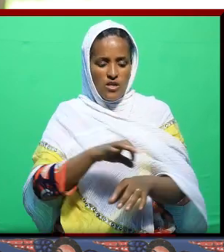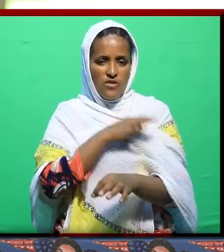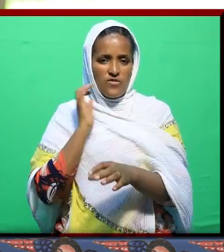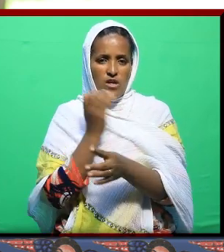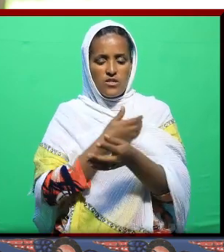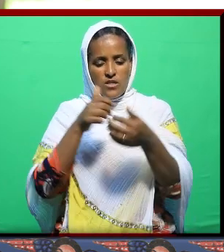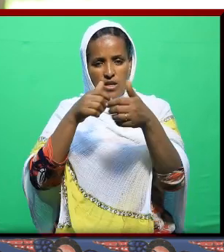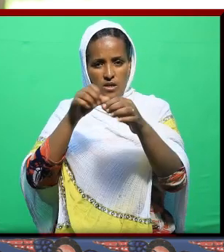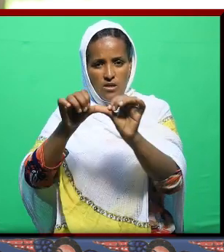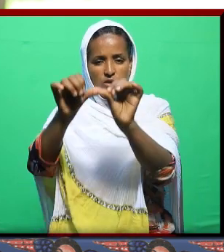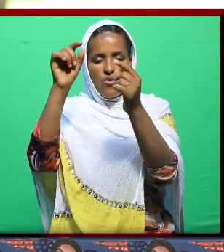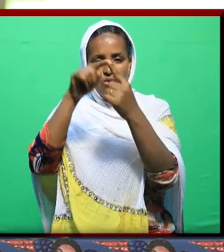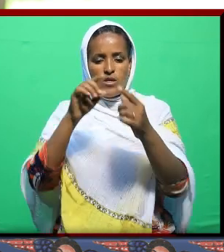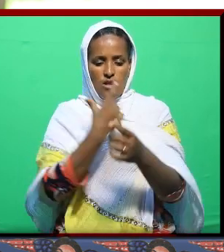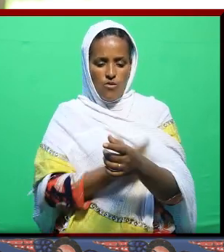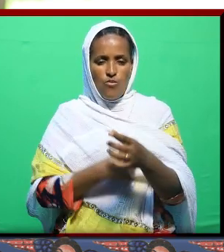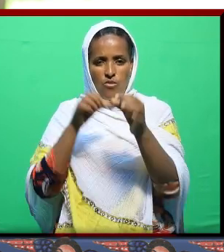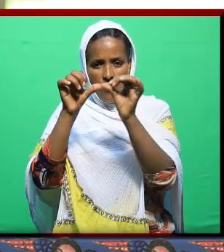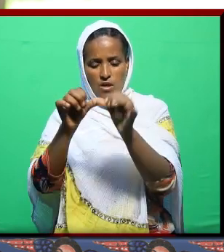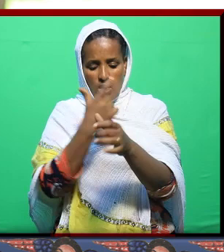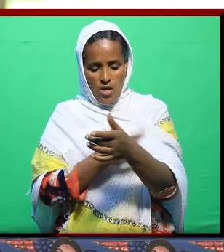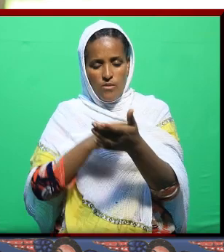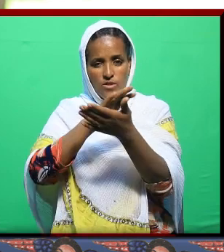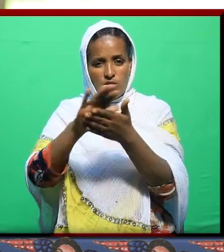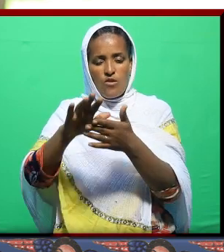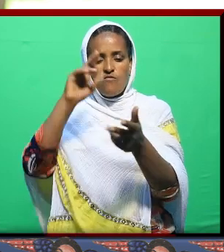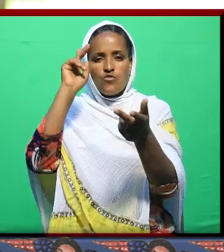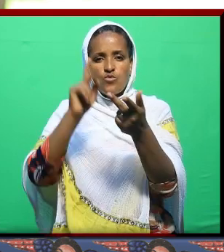ነው። ወደ ነፍሳችን ይቀጥላል። ከዚያ ሲል ወደ ልቦናችን፣